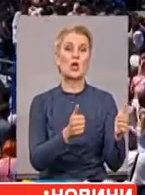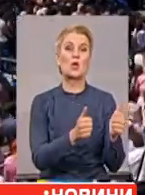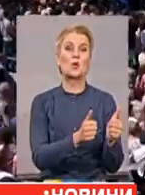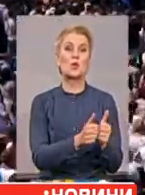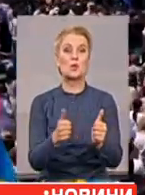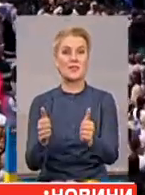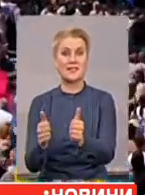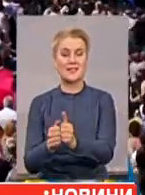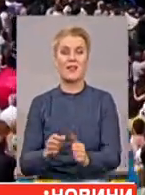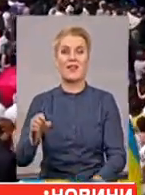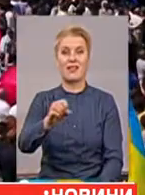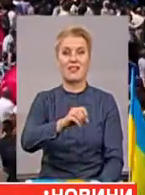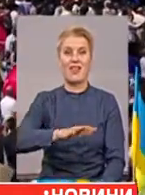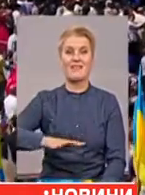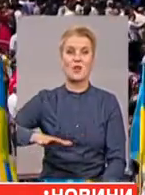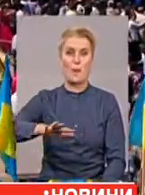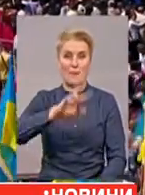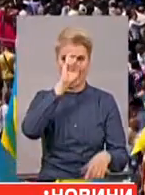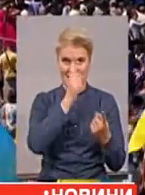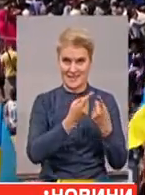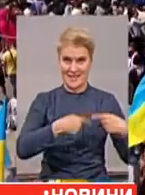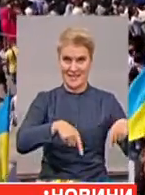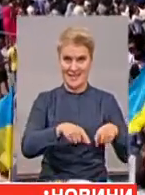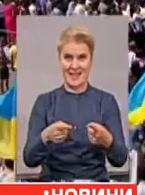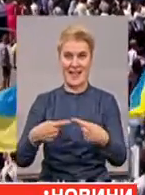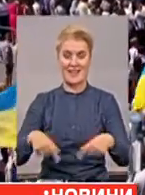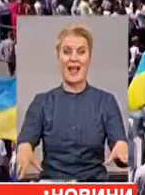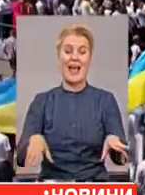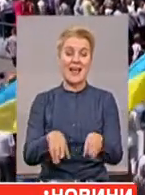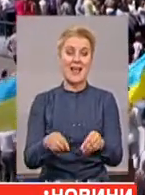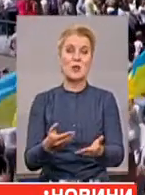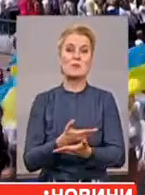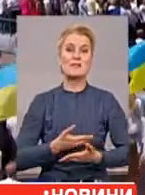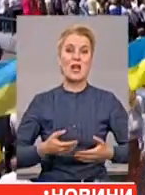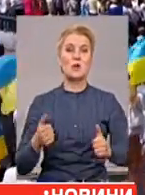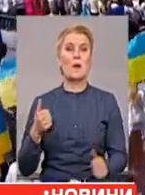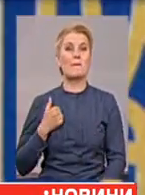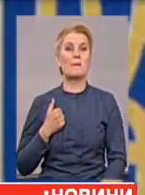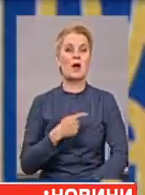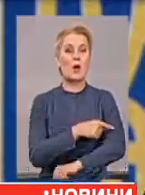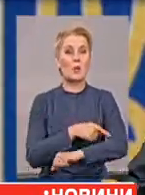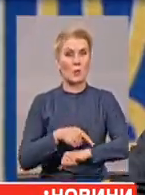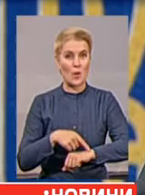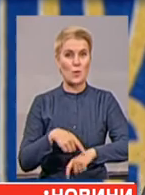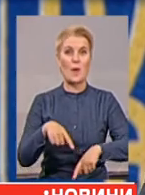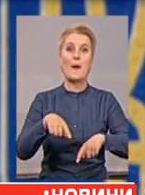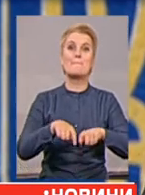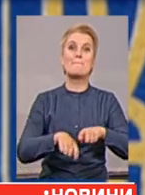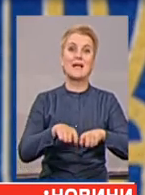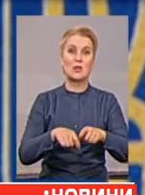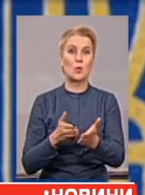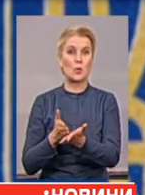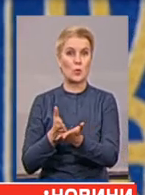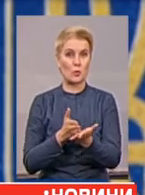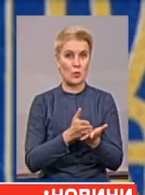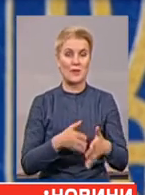європейських країн. Разом з нашою прикордонною та митною службою спільно облаштовуємо